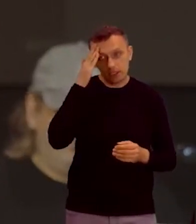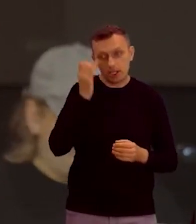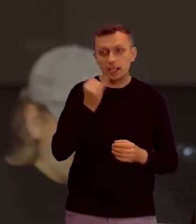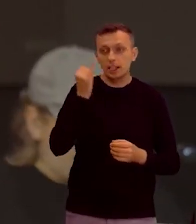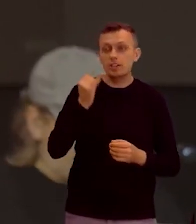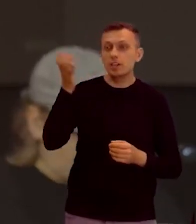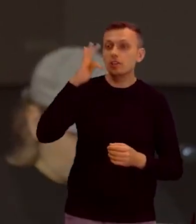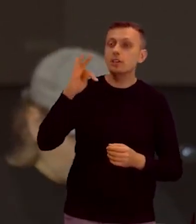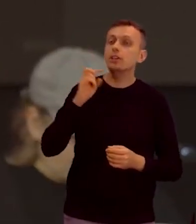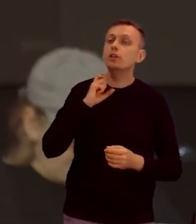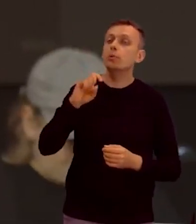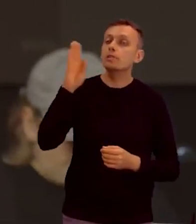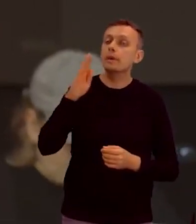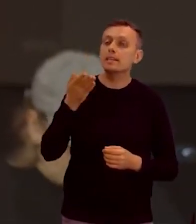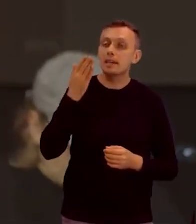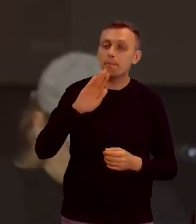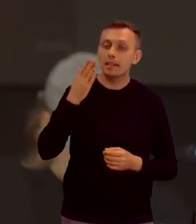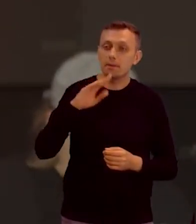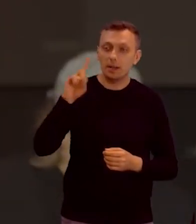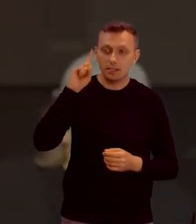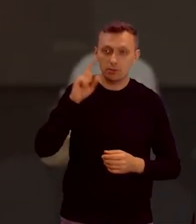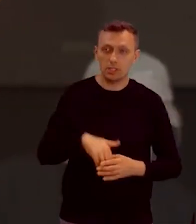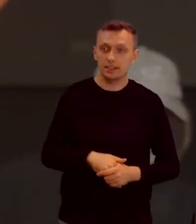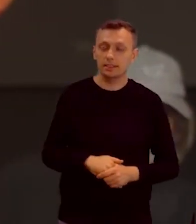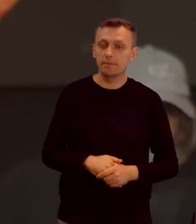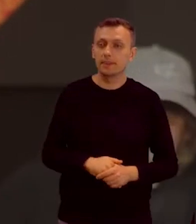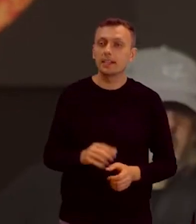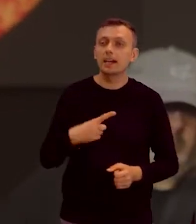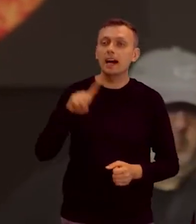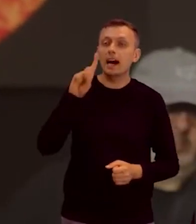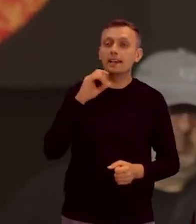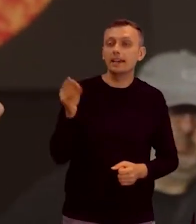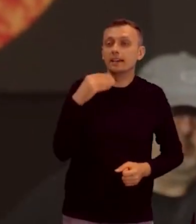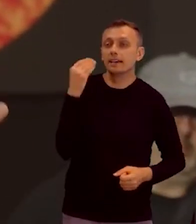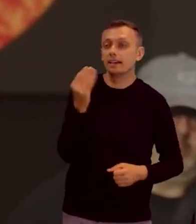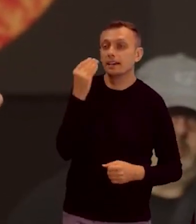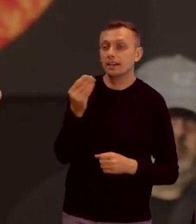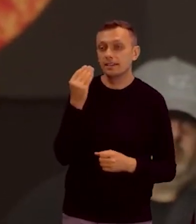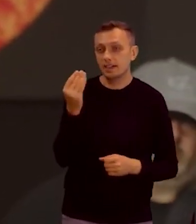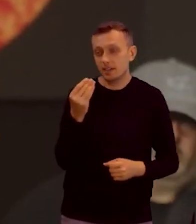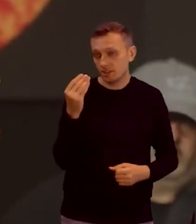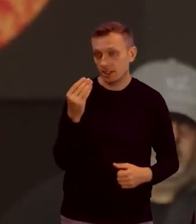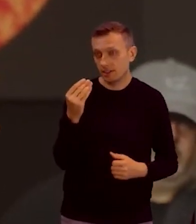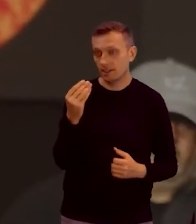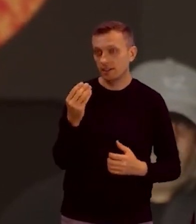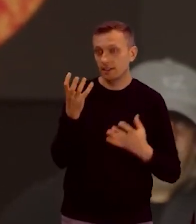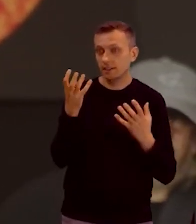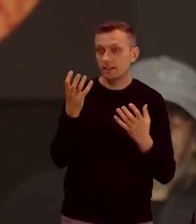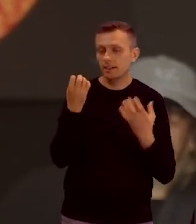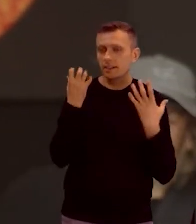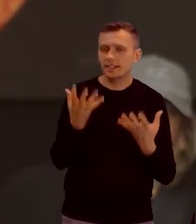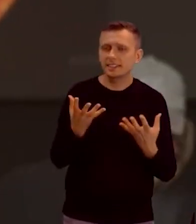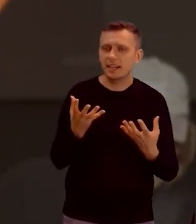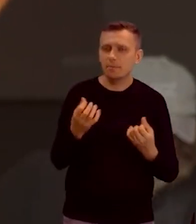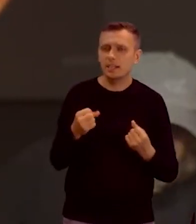Ale gdyby jeszcze udało się, by ten program tworzony tutaj otrzymał tę nagrodę, to ten